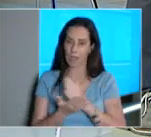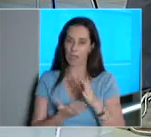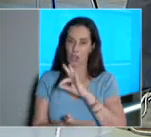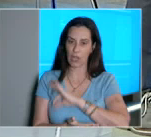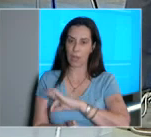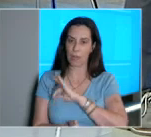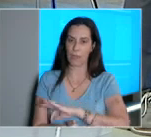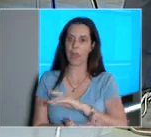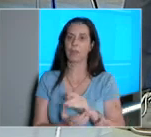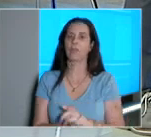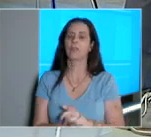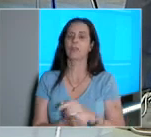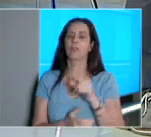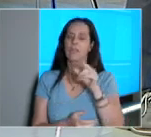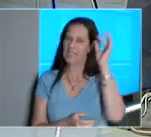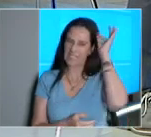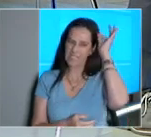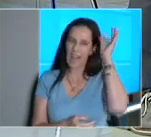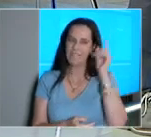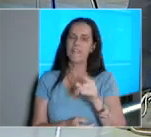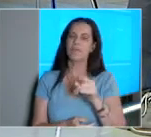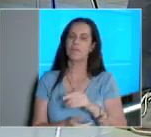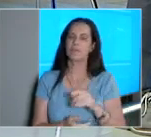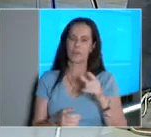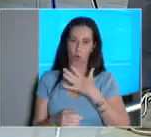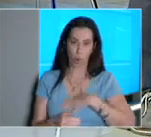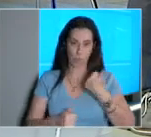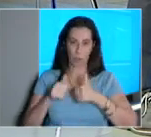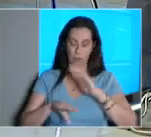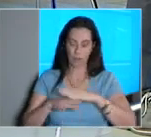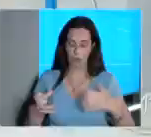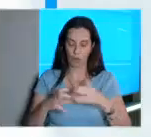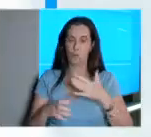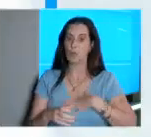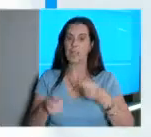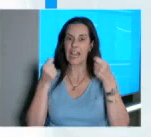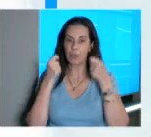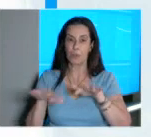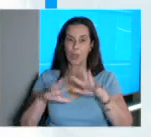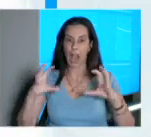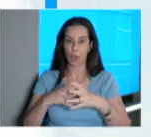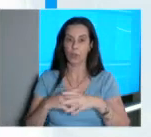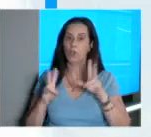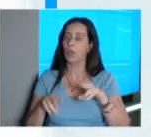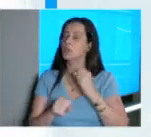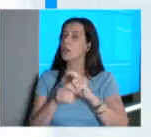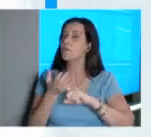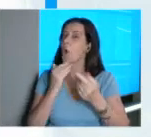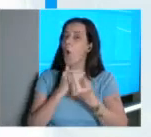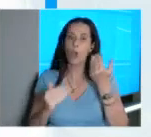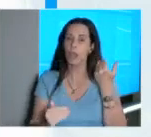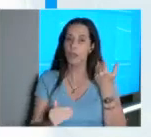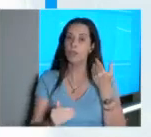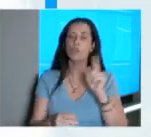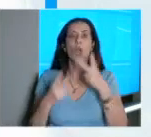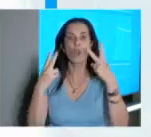לא, ולא פחות אדישות, סתיו שפיר, המתמודדת החדשה לרשות העבודה, אומרת, מי שרוצה לכפות ממשלת אחדות יכל לעשות זאת לפני